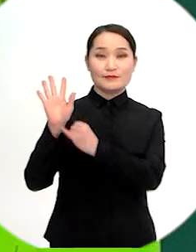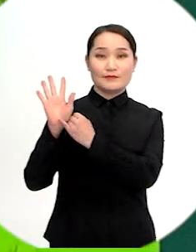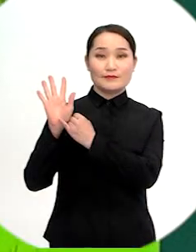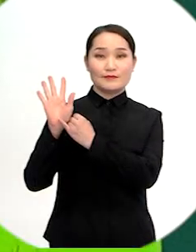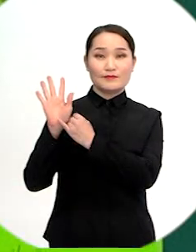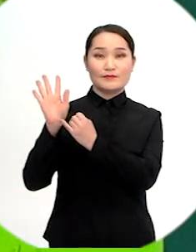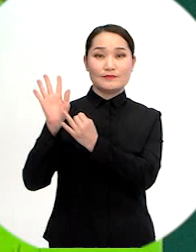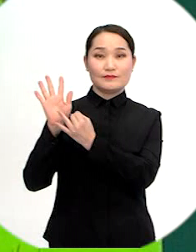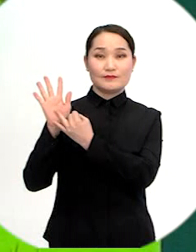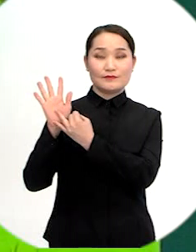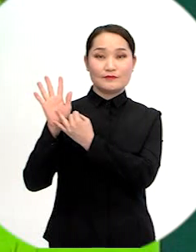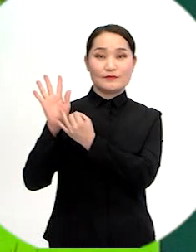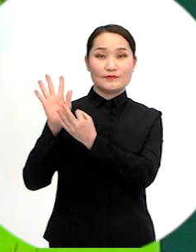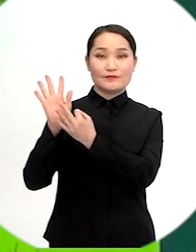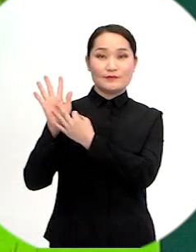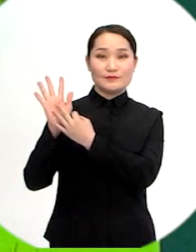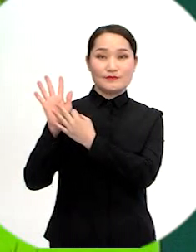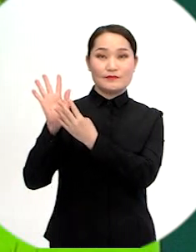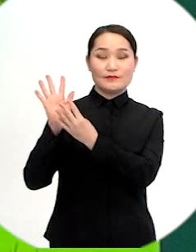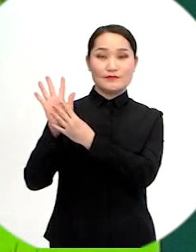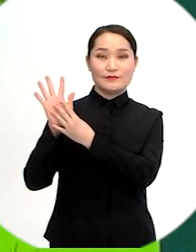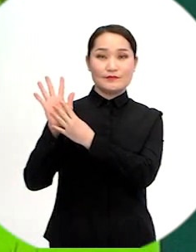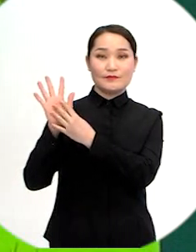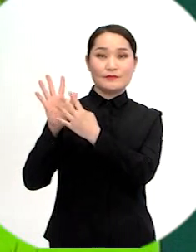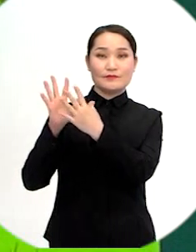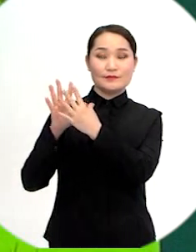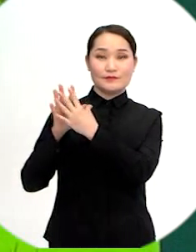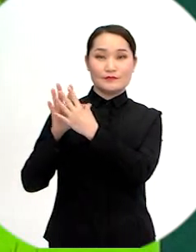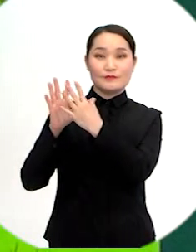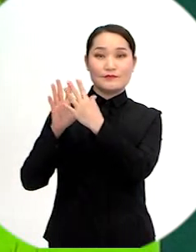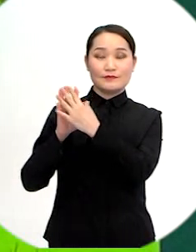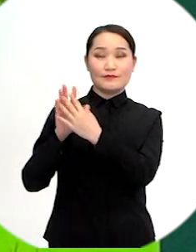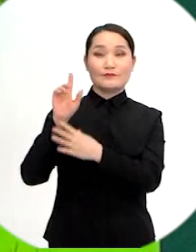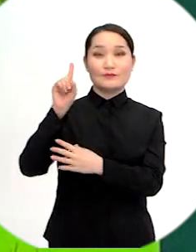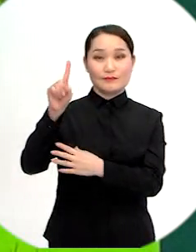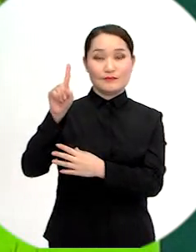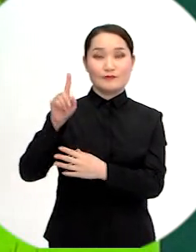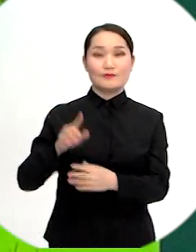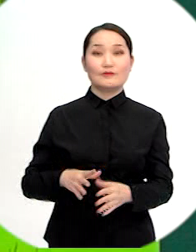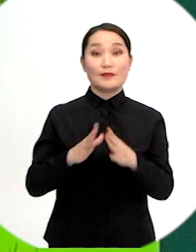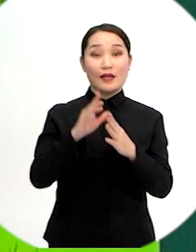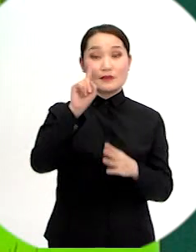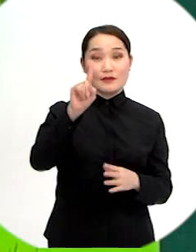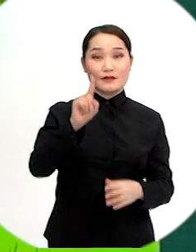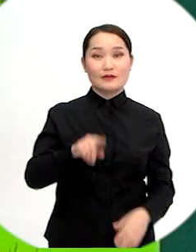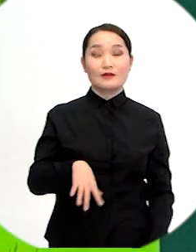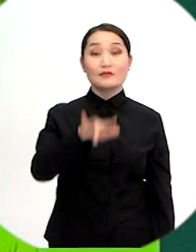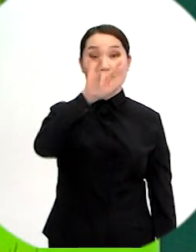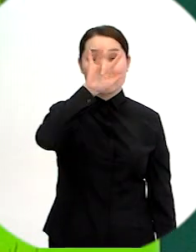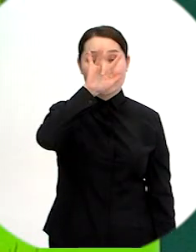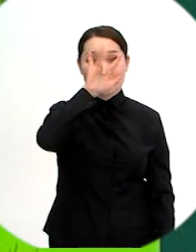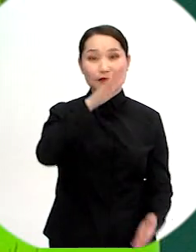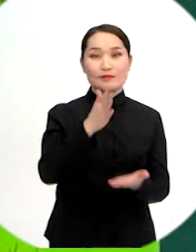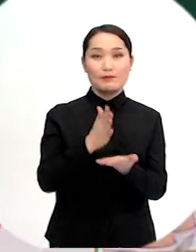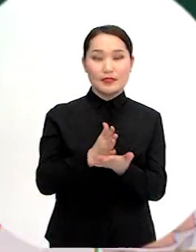5, 6, 7, 8, 9, 10, 11. 11